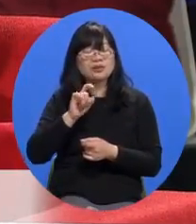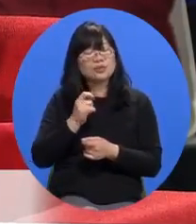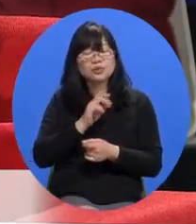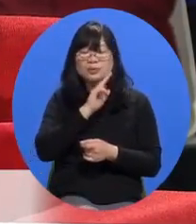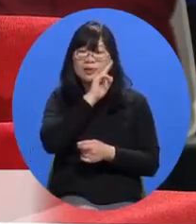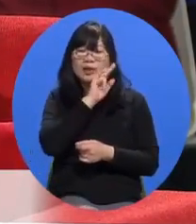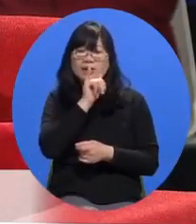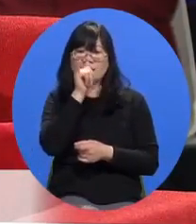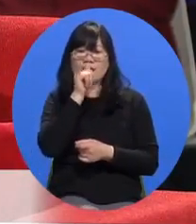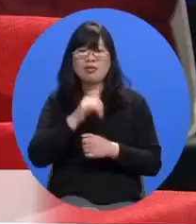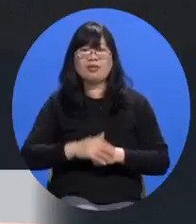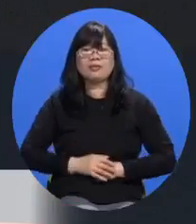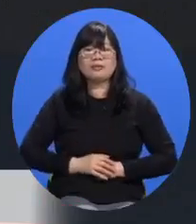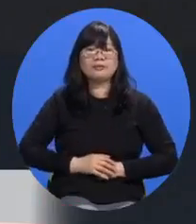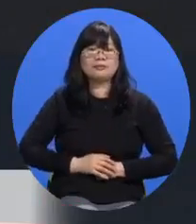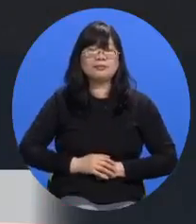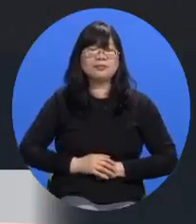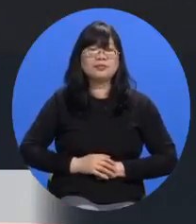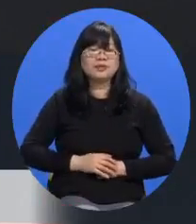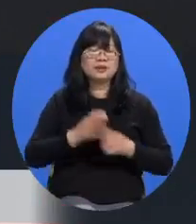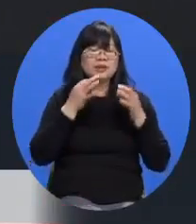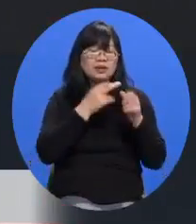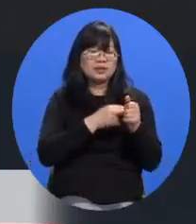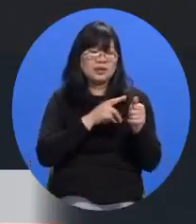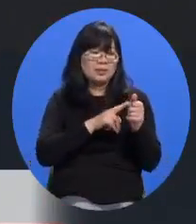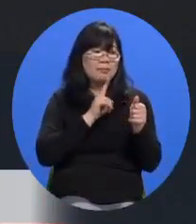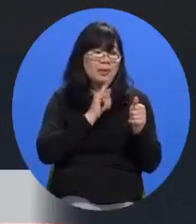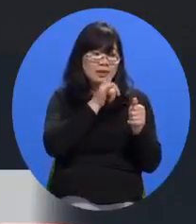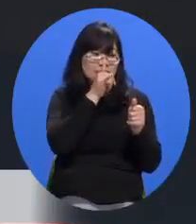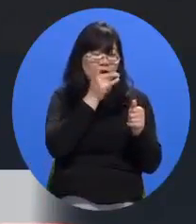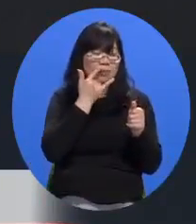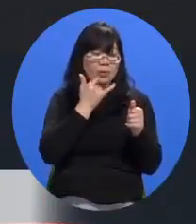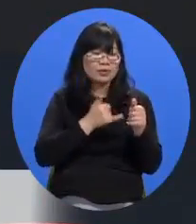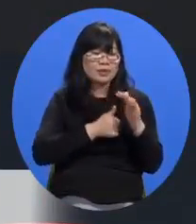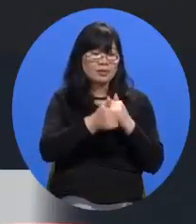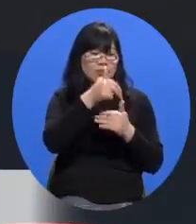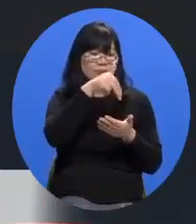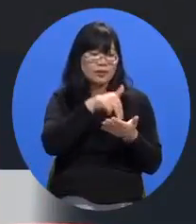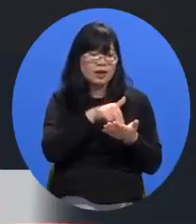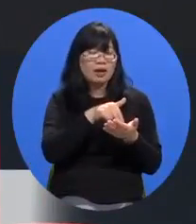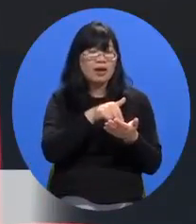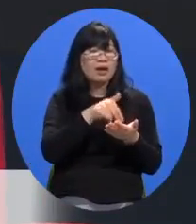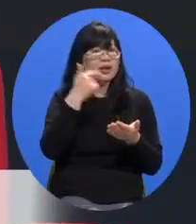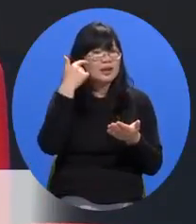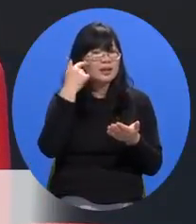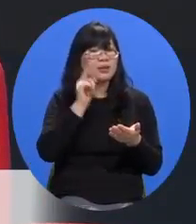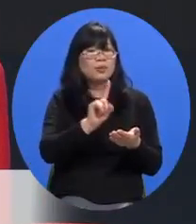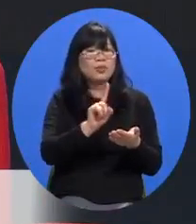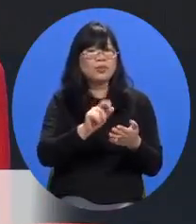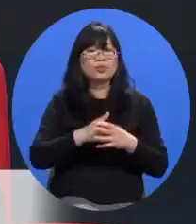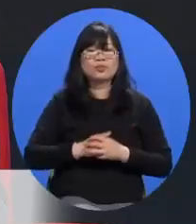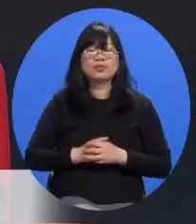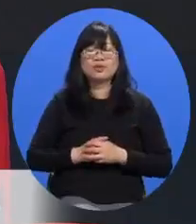회의감이 가끔 듭니다. 우리 김 교수님 말씀에 대해서 우리 학부모 대표로서 어떻게 생각하시나요?